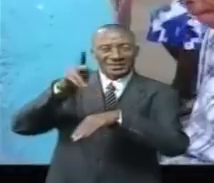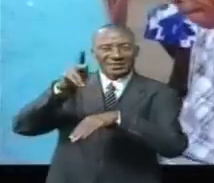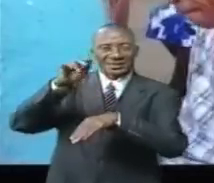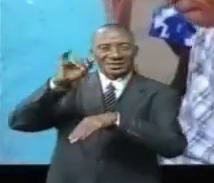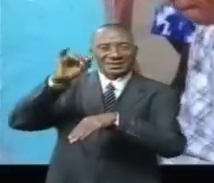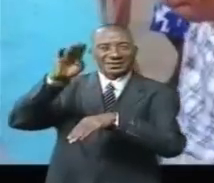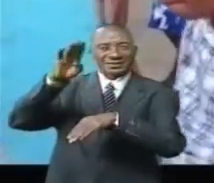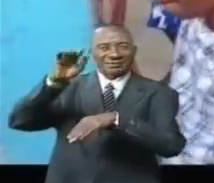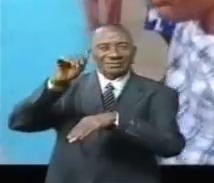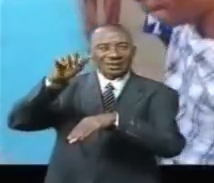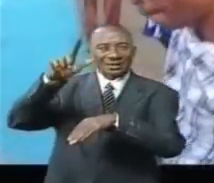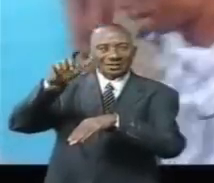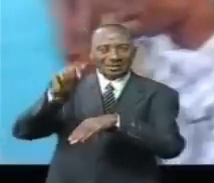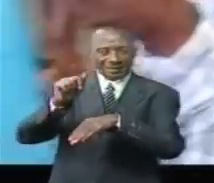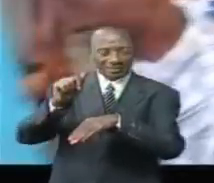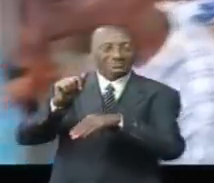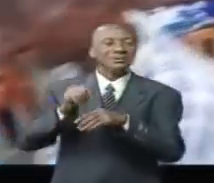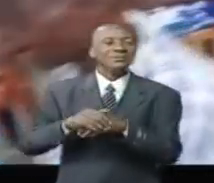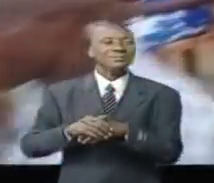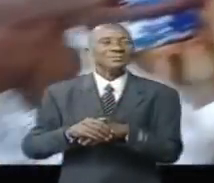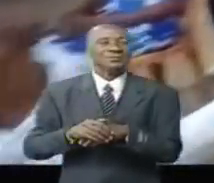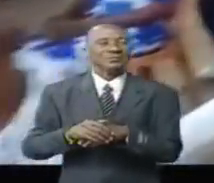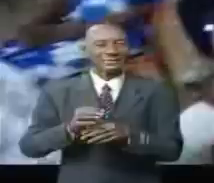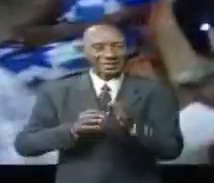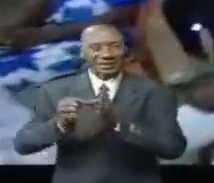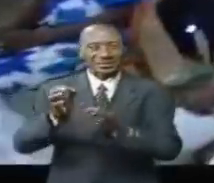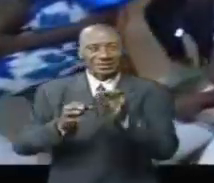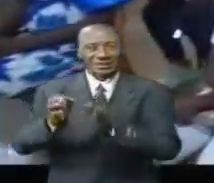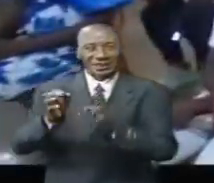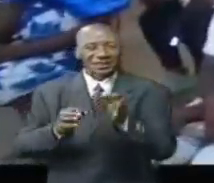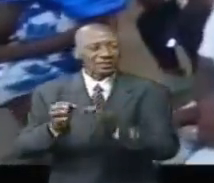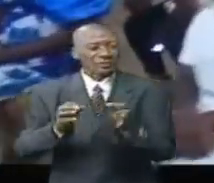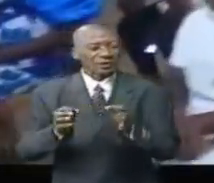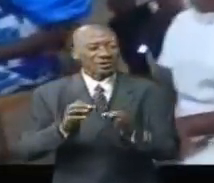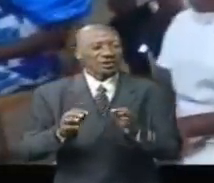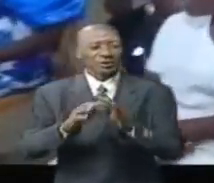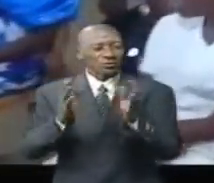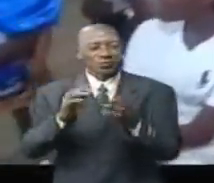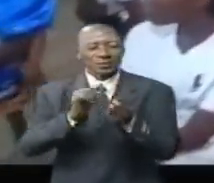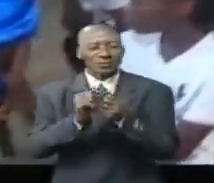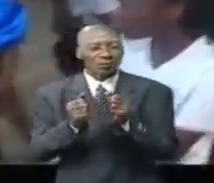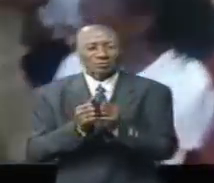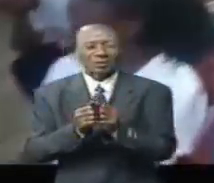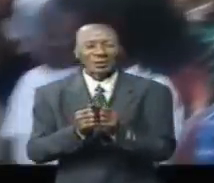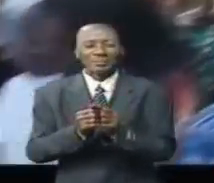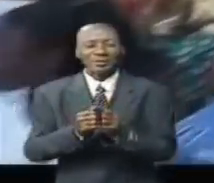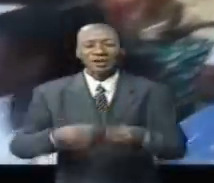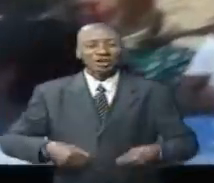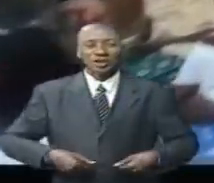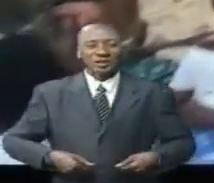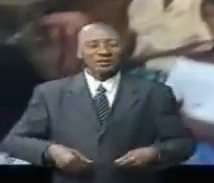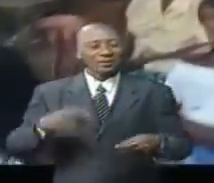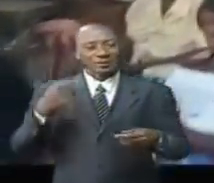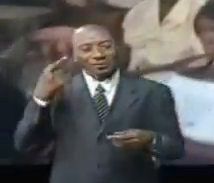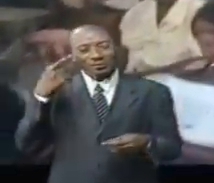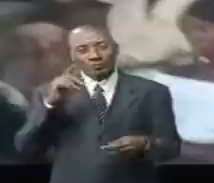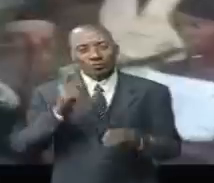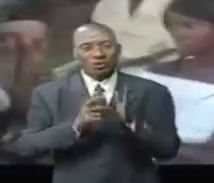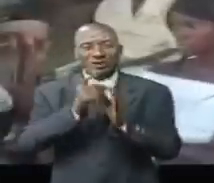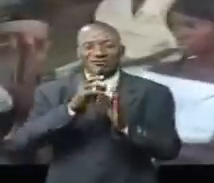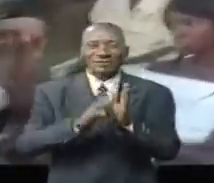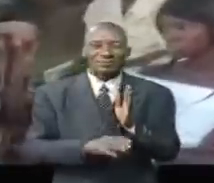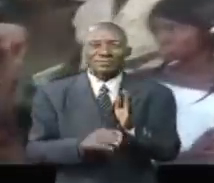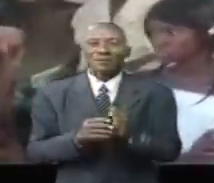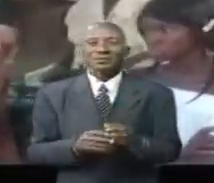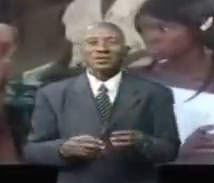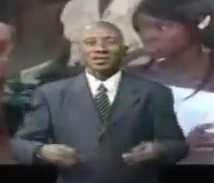briser certains interdits imposés dans nos familles, lesquels bloquent l'épanouissement des jeunes. C'est pour qu'ils deviennent à même de contribuer